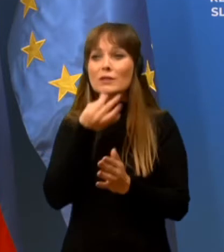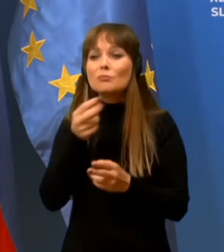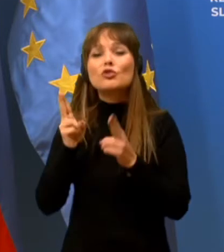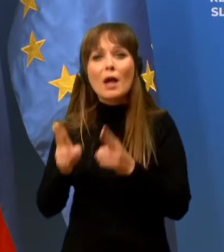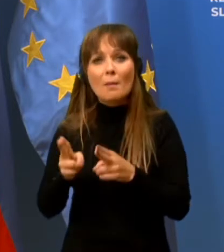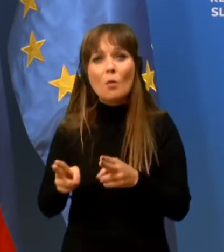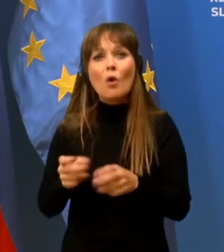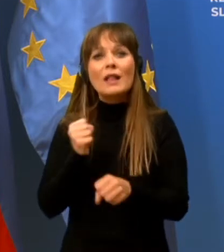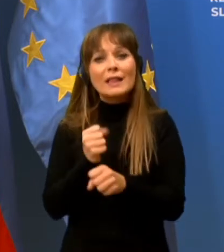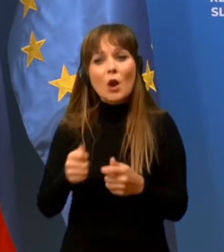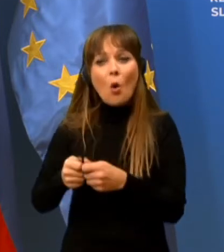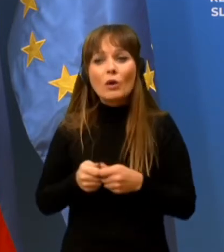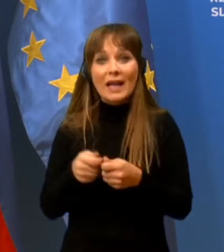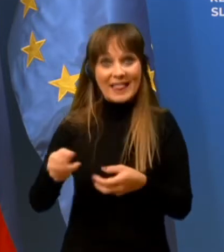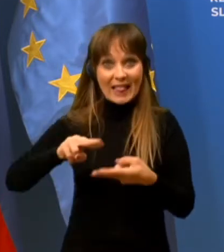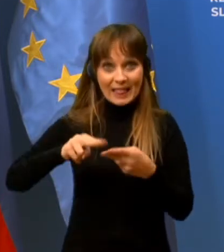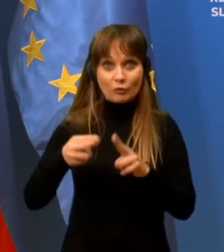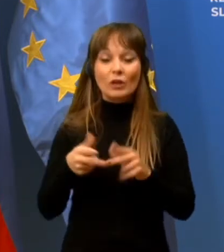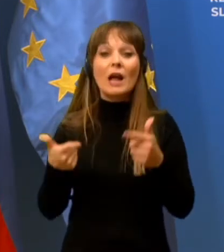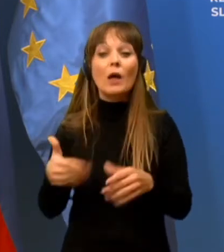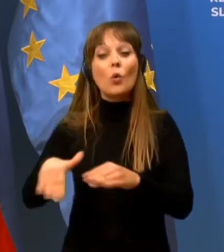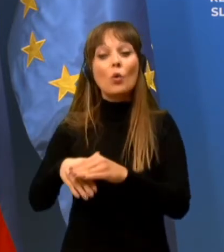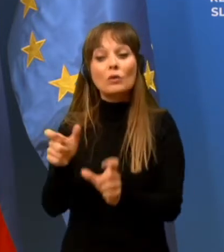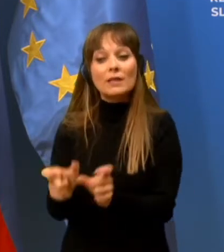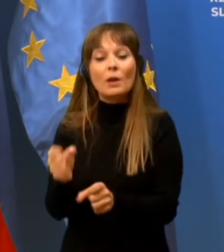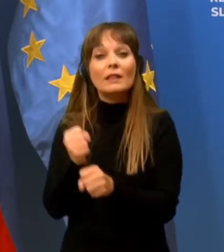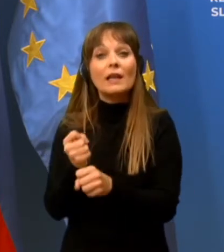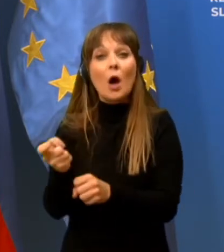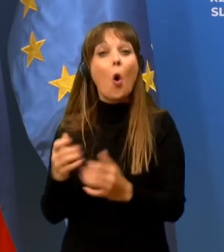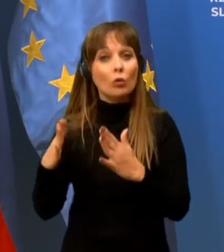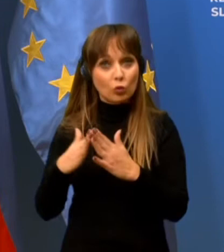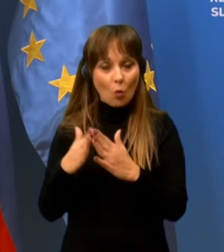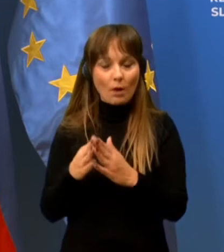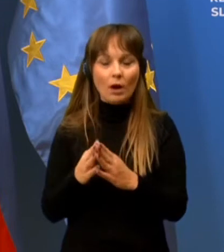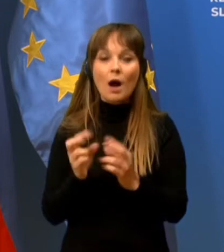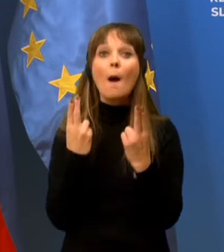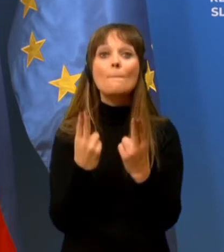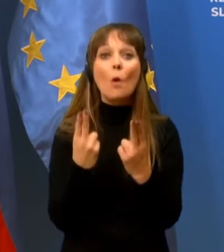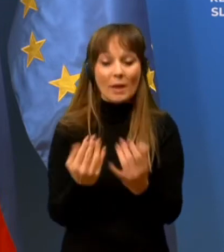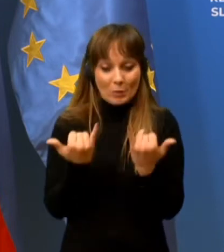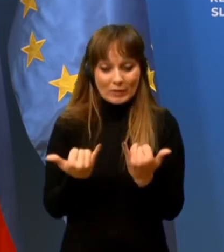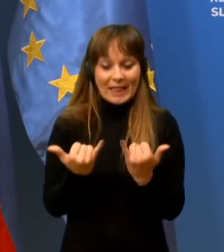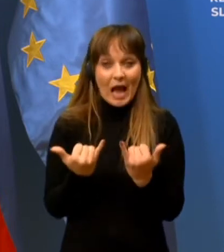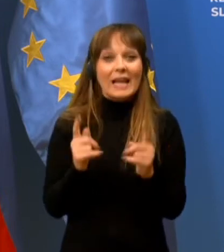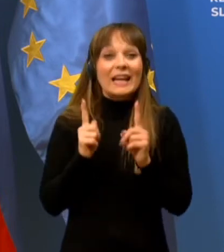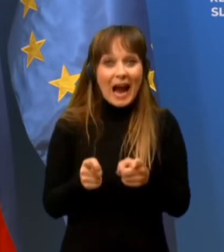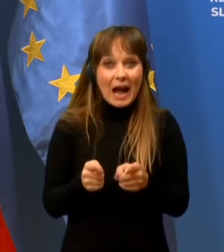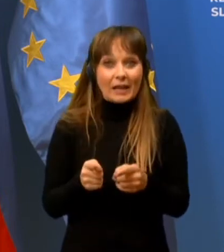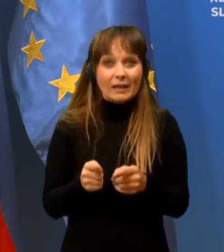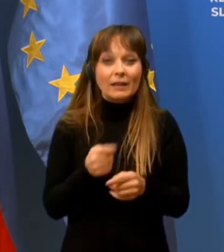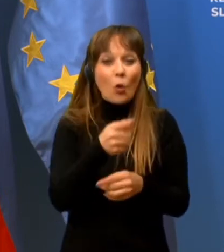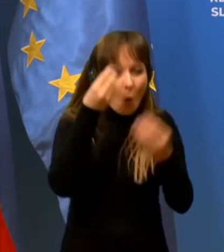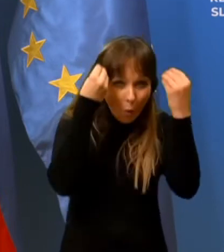delo organizirajo na način, da lahko zaposleni delajo od doma. Ključnega pomena v tem trenutku je, da poleg